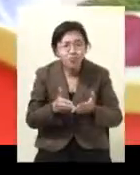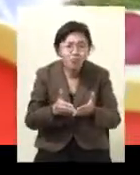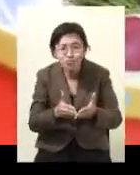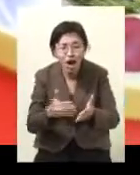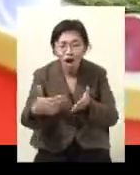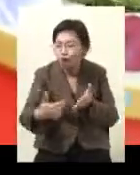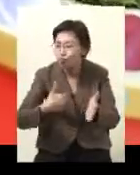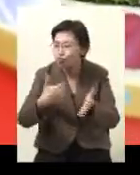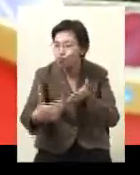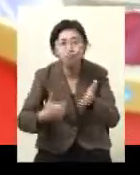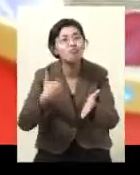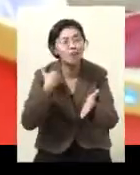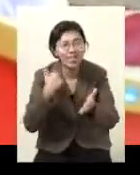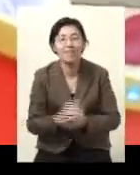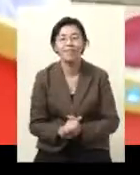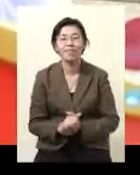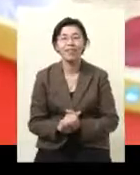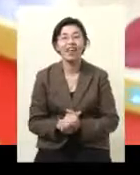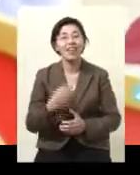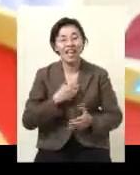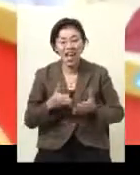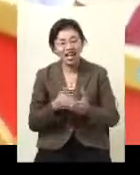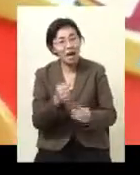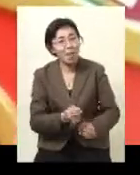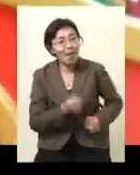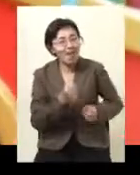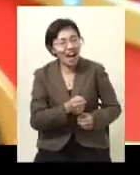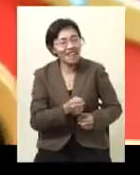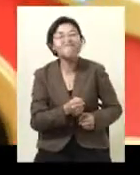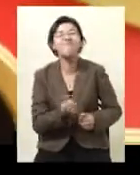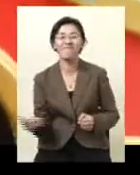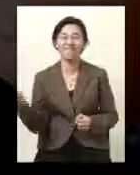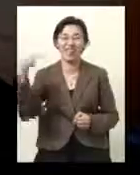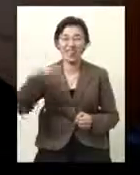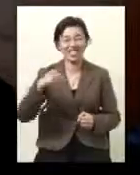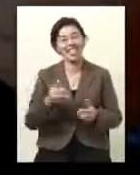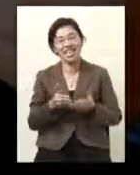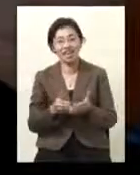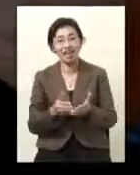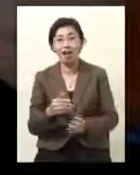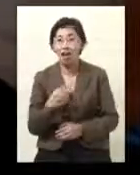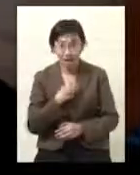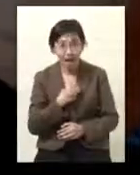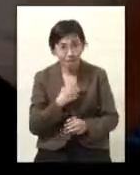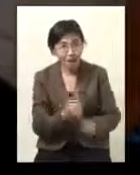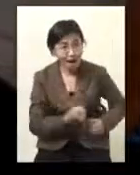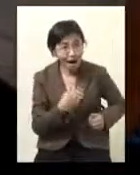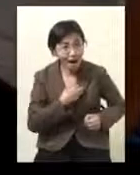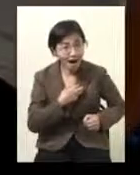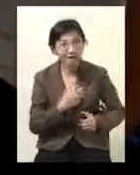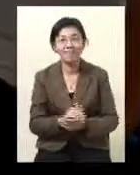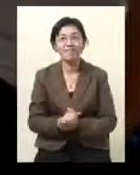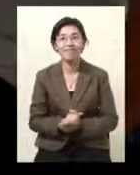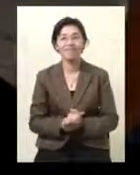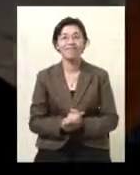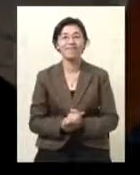องเยอะนะเพราะนั้นถ้าอยากจะพายเรือก็มาที่นี่ได ้ครับผม หนูอยากจะพายเรือในคลองไหมลูก ไม่อยาก